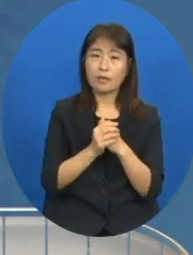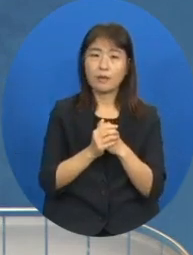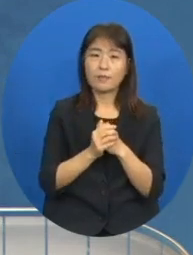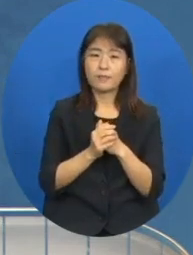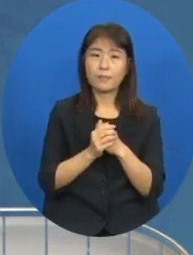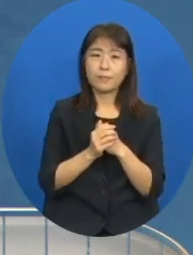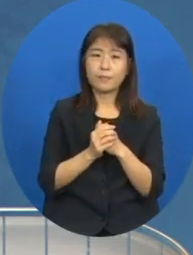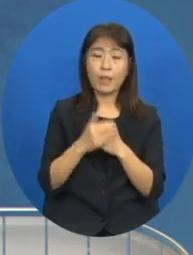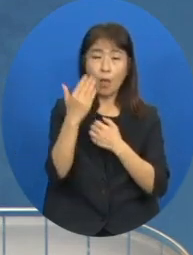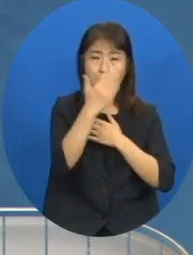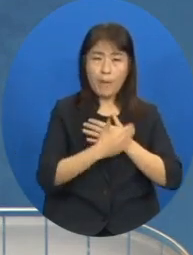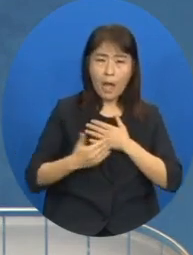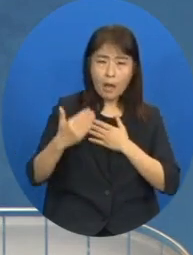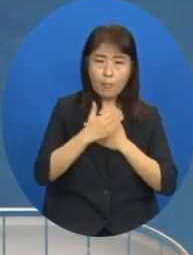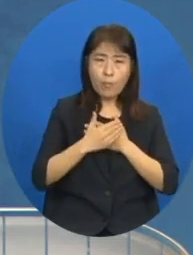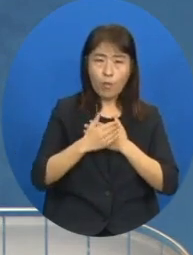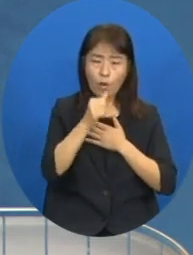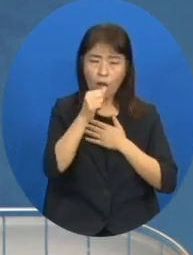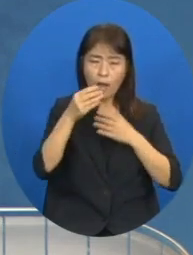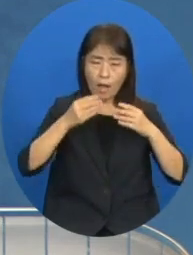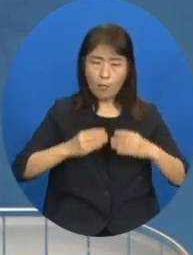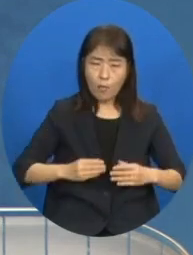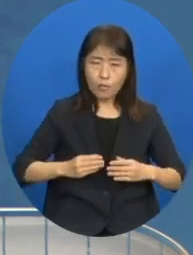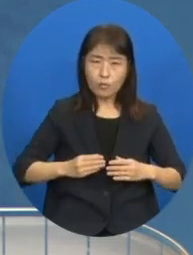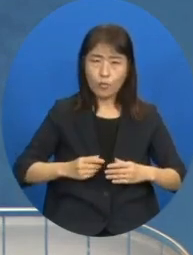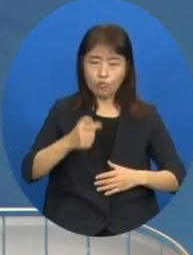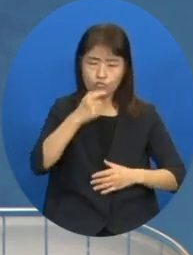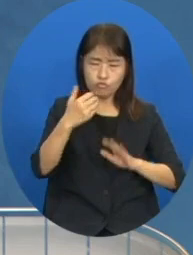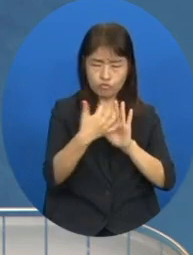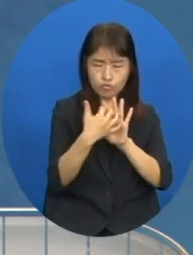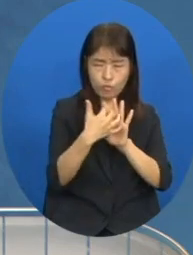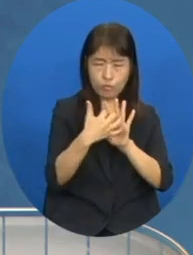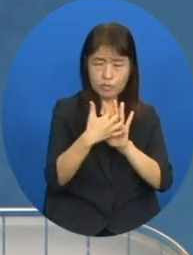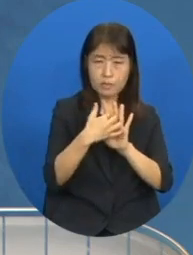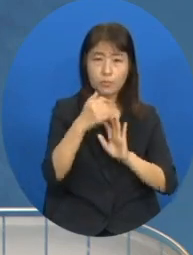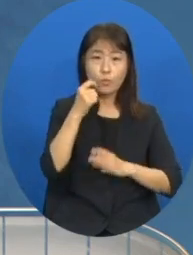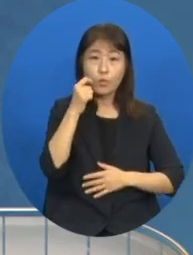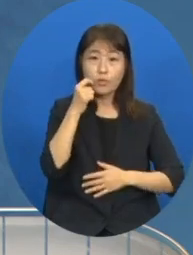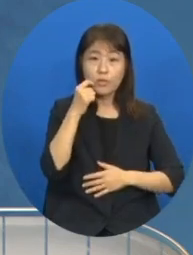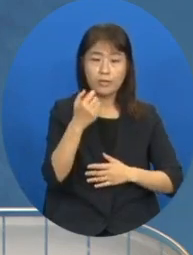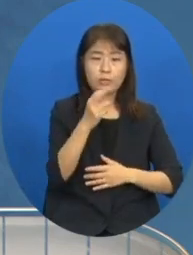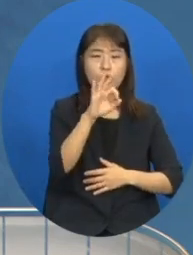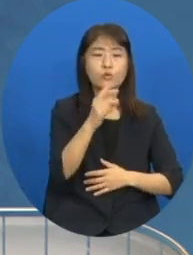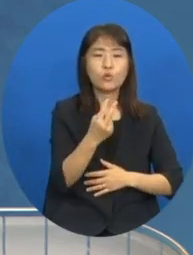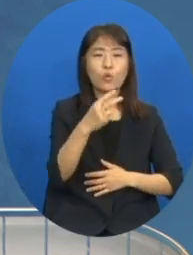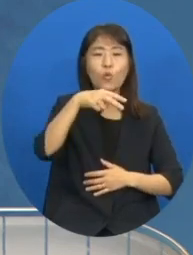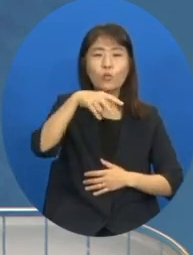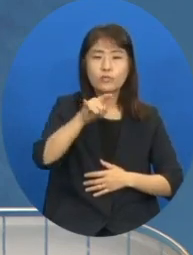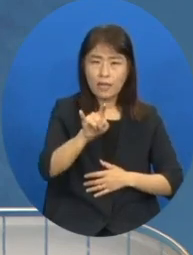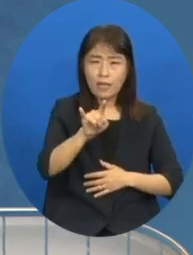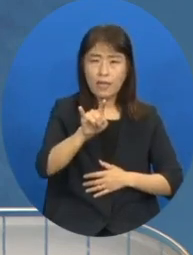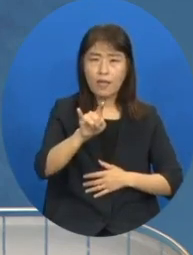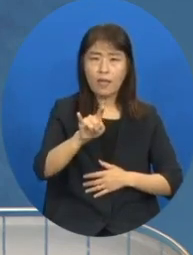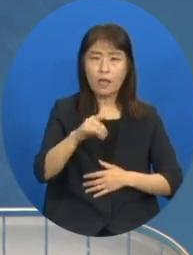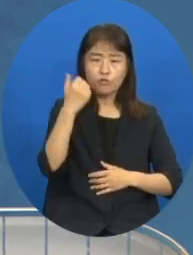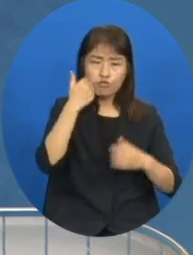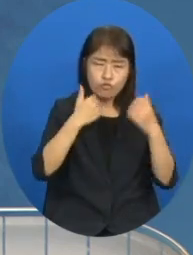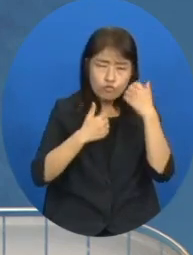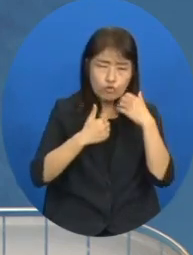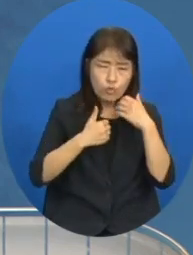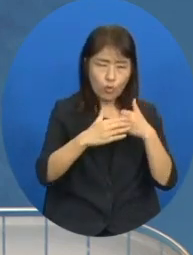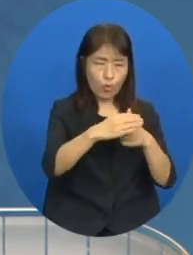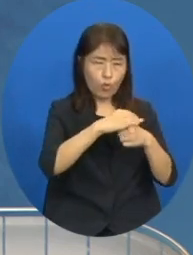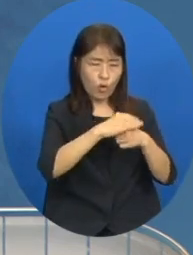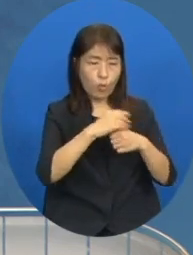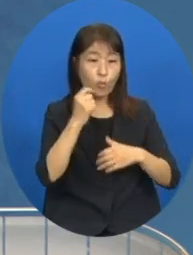방패와 갑옷과 물샐 틈 없는 요새예요. 하나님의 권능을 말합니다. 어느 누구도 침범하지 못하도록